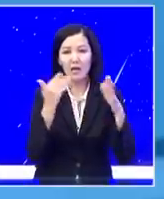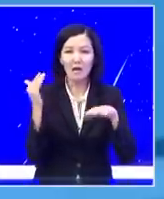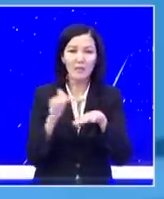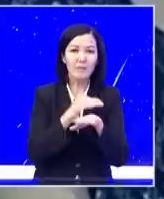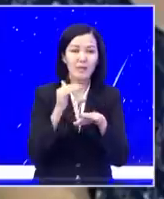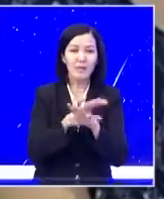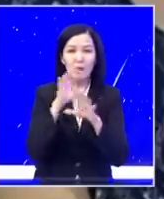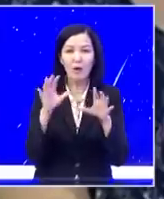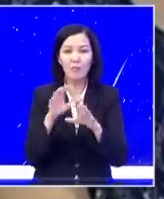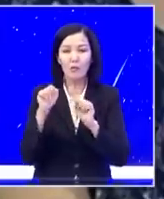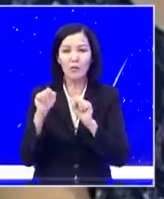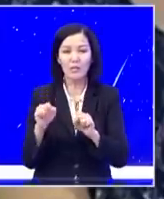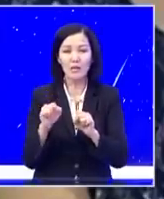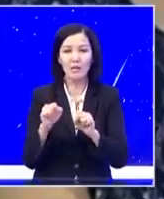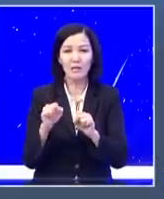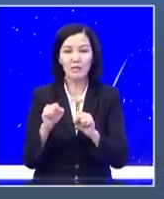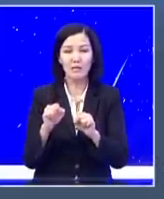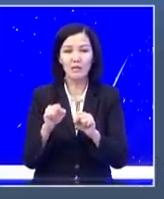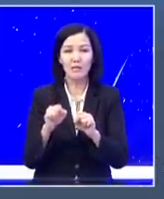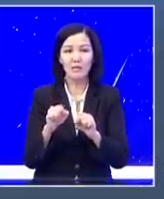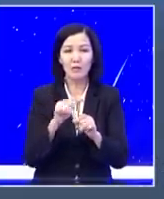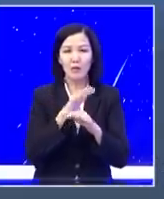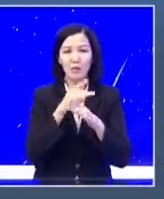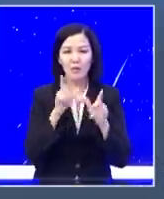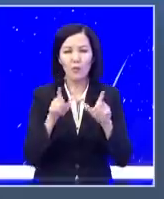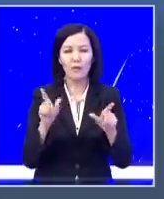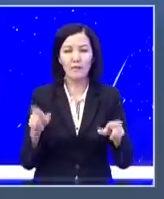төкті. Керек па, жігерін жанында. Көп адам